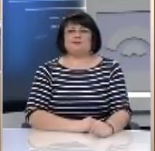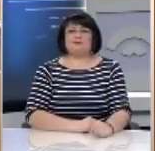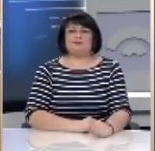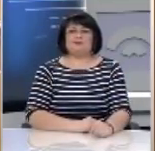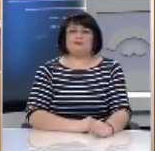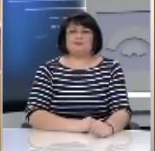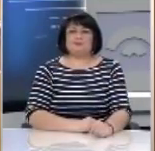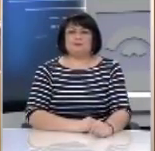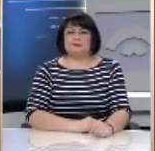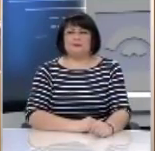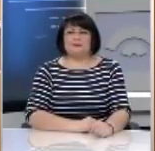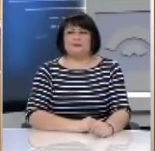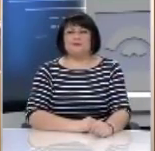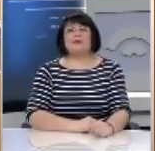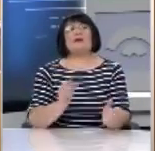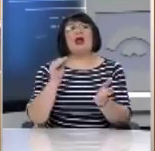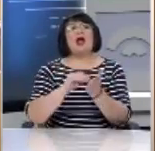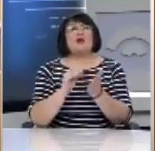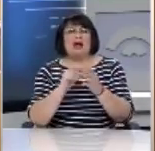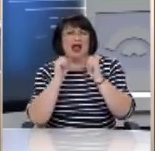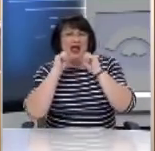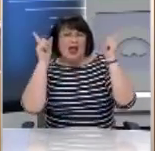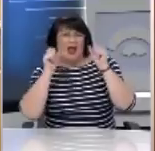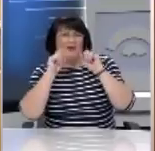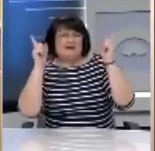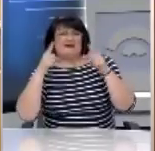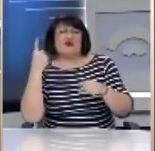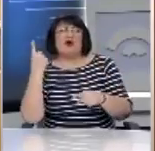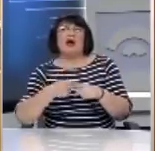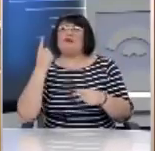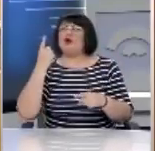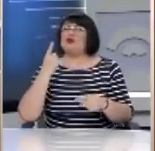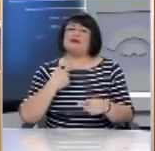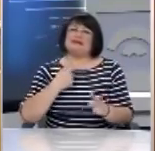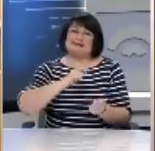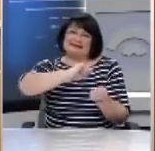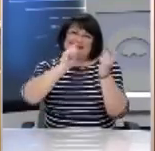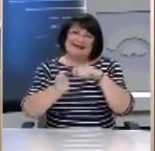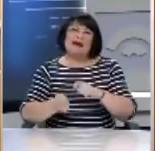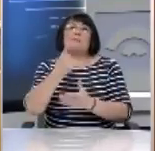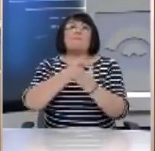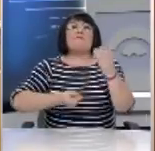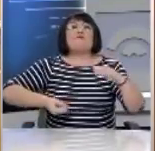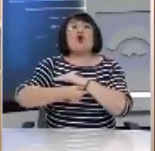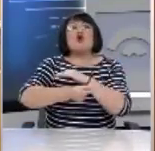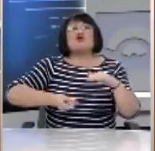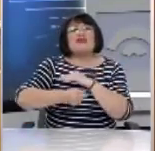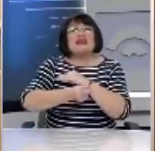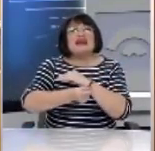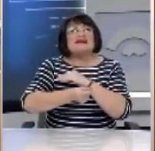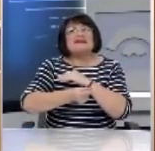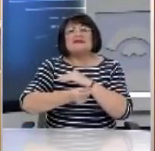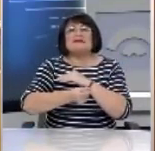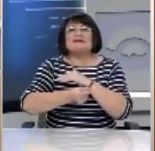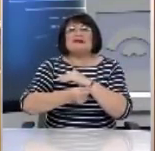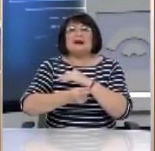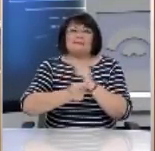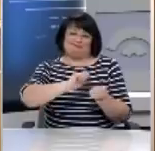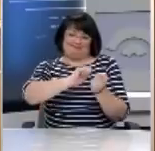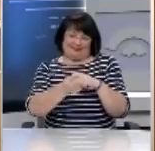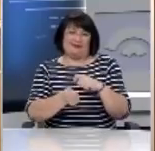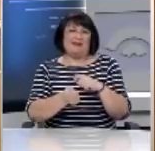Απίστευτη απλούστευση. Η πρώτη είναι ότι μετατρέπετε τους πρόσφυγες σε μετανάστες. Η δεύτερη, ότι μετατρέπετε το προσφυγικό